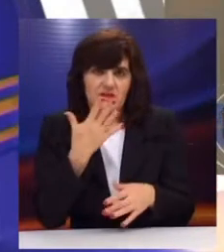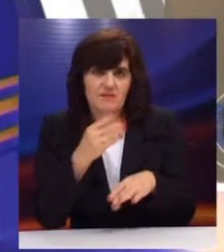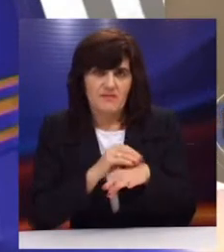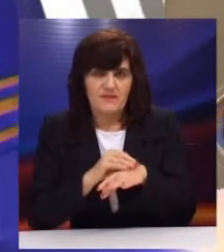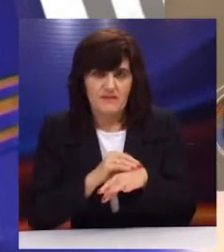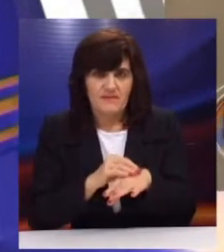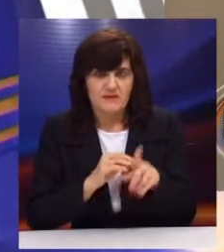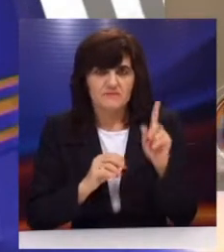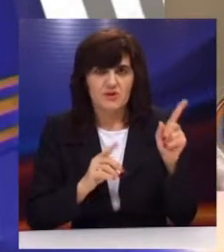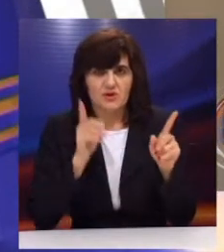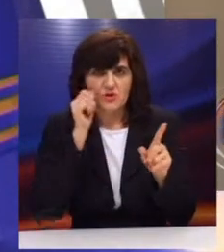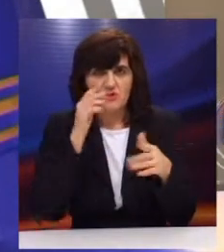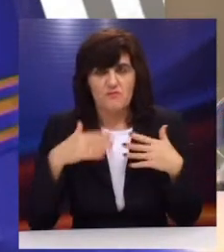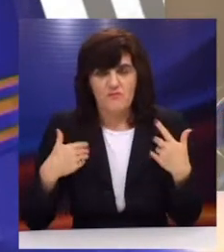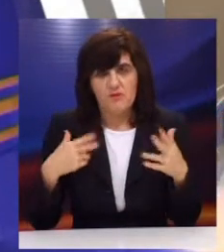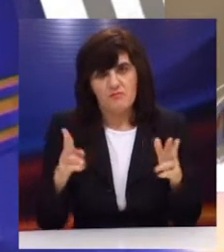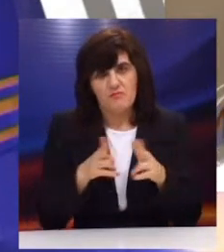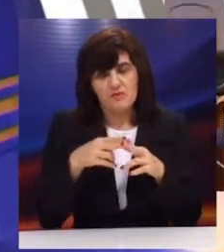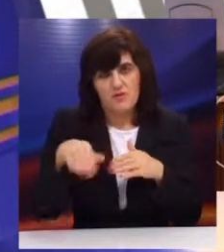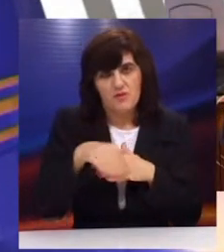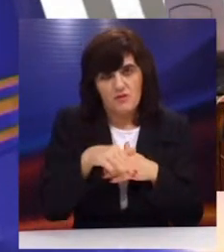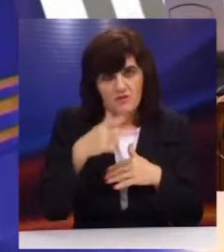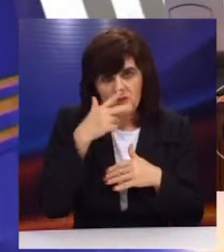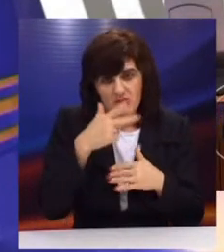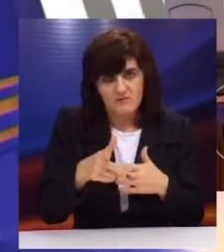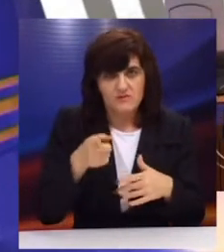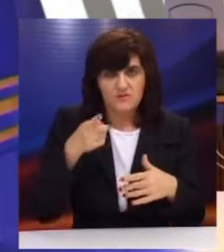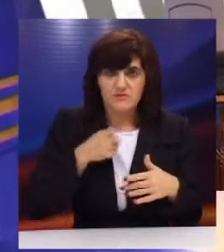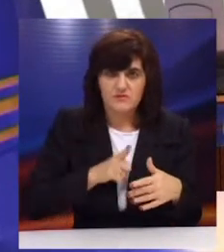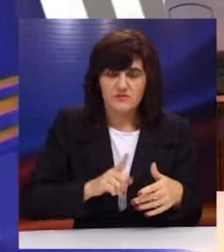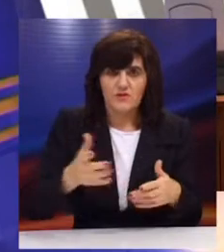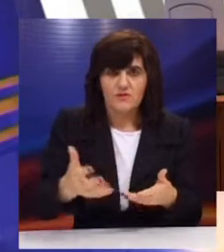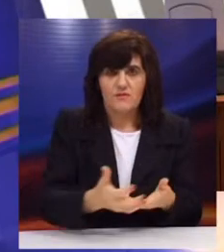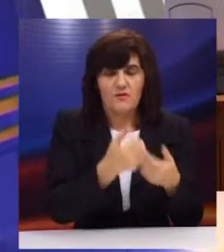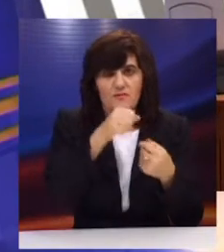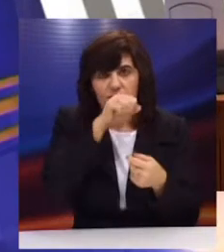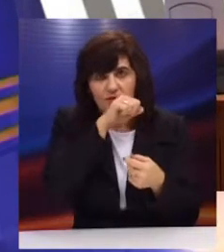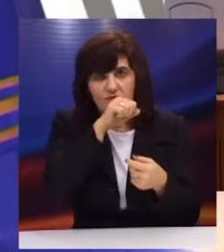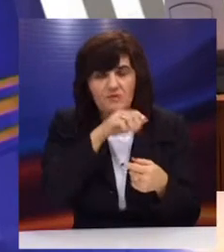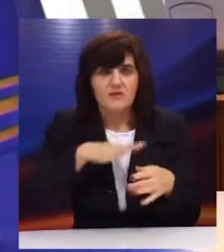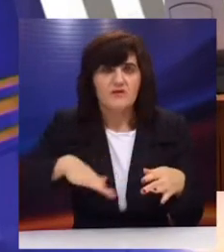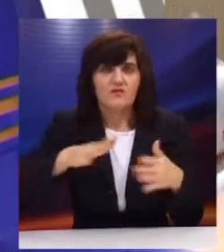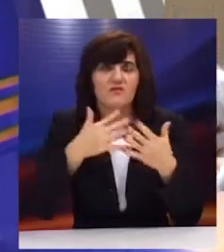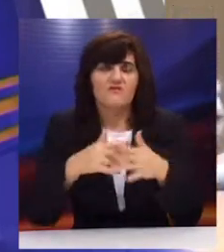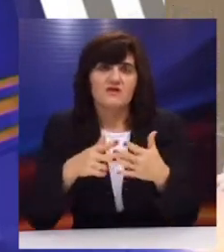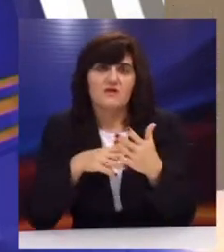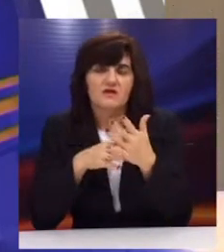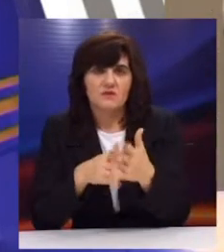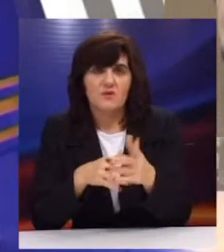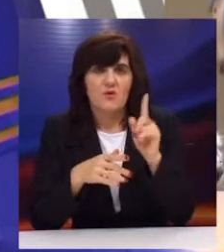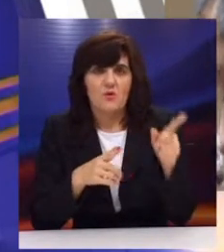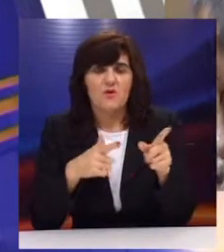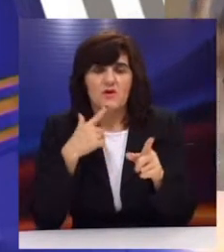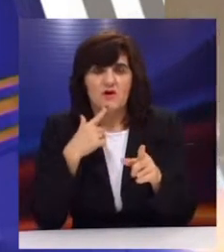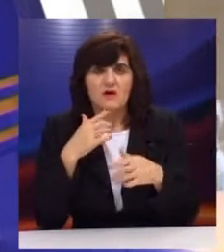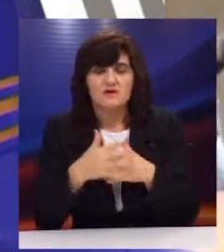sugrađanin Robertino Širola je pronašao na ulici i usvojio ga. Odmah je postao ljubimac svih zaposlenih u firmi. Širola kaže